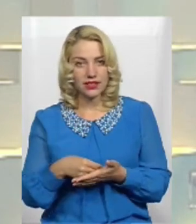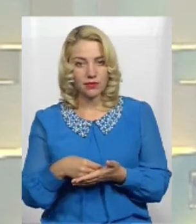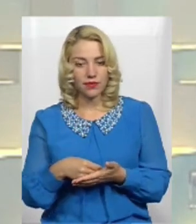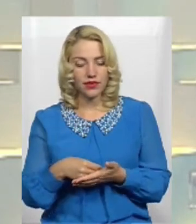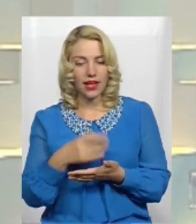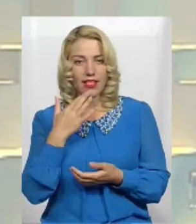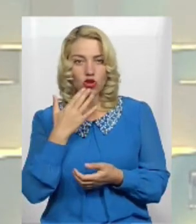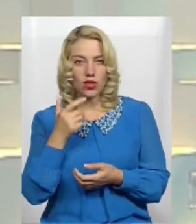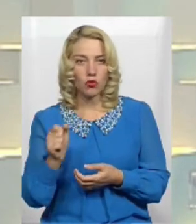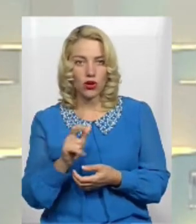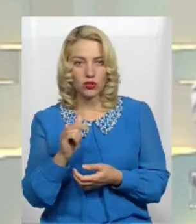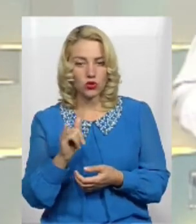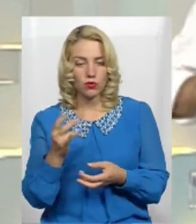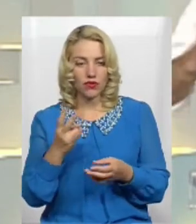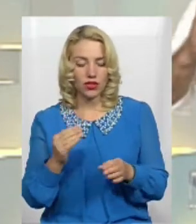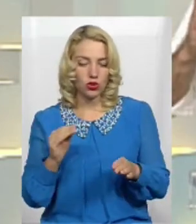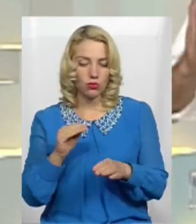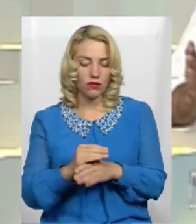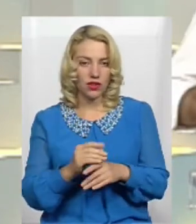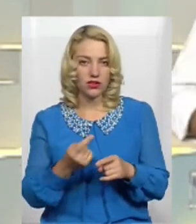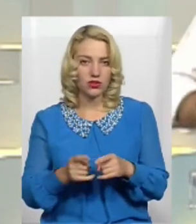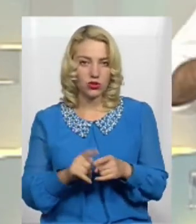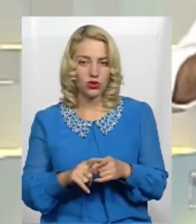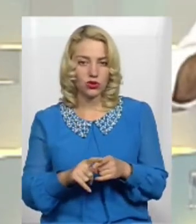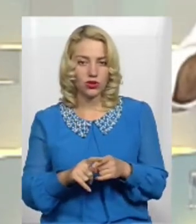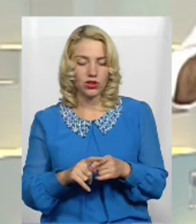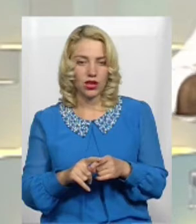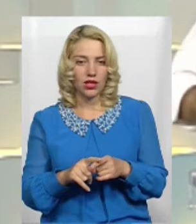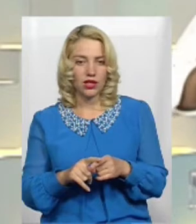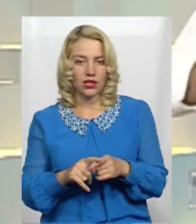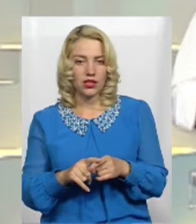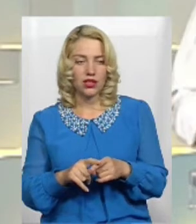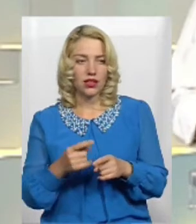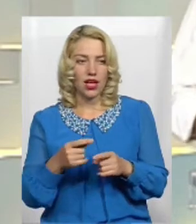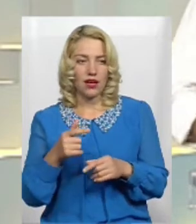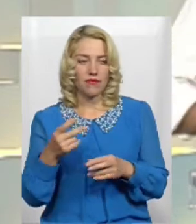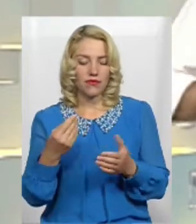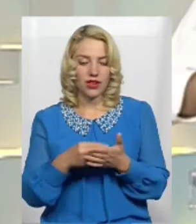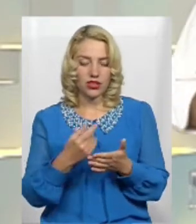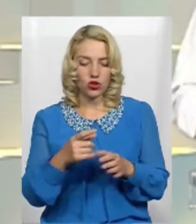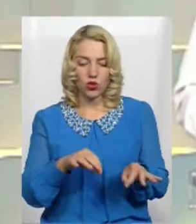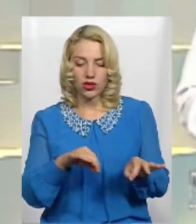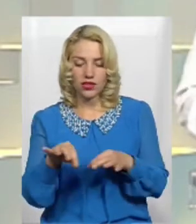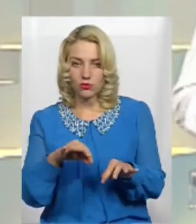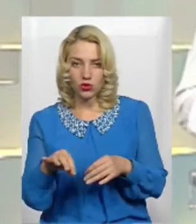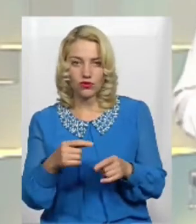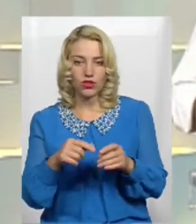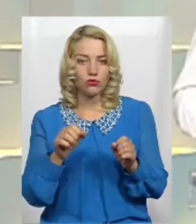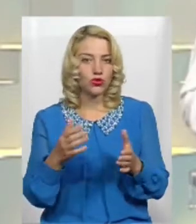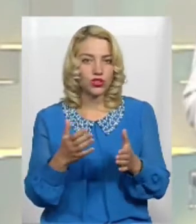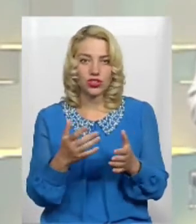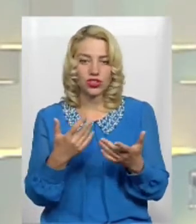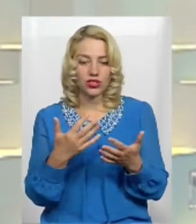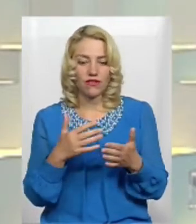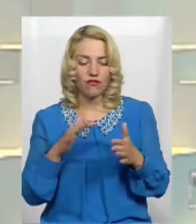вартість іноземного газу повинна додаватися до того, там, я не знаю, можливо, вартість його транспортування, можливо, ще відбуваються якісь з ним процеси,